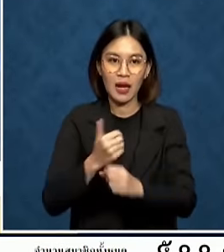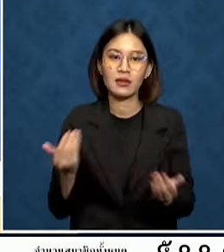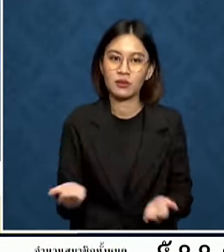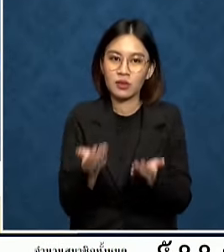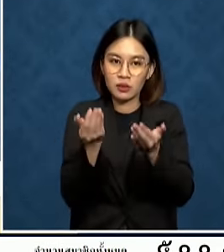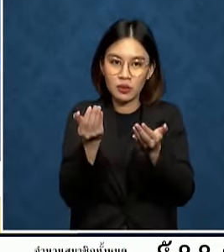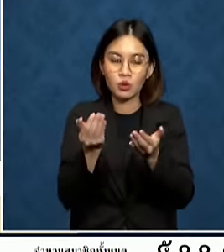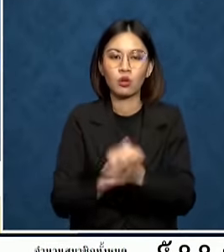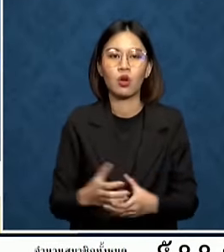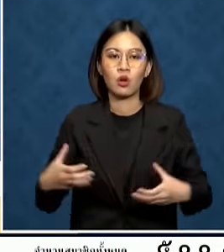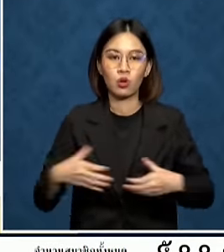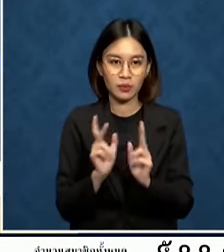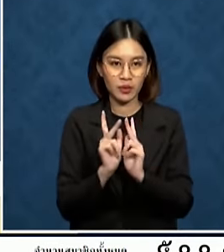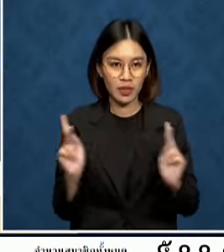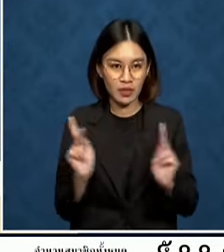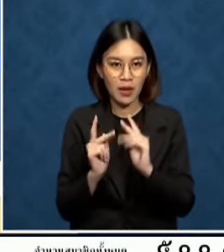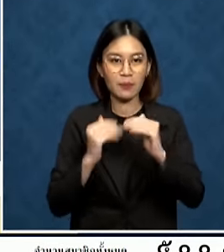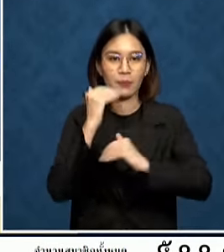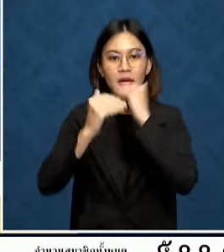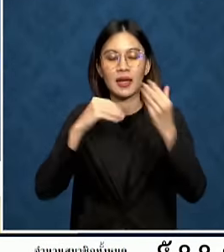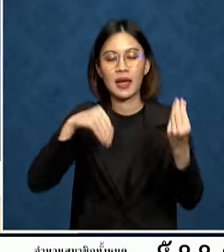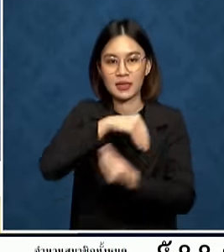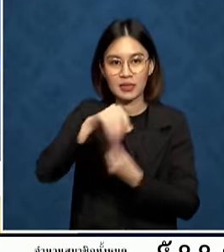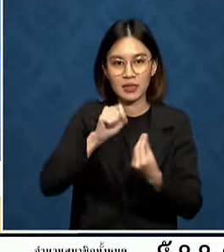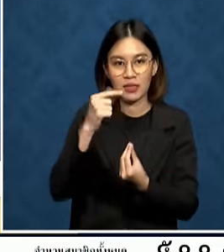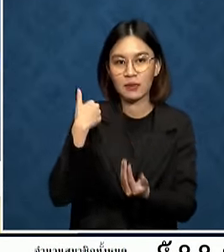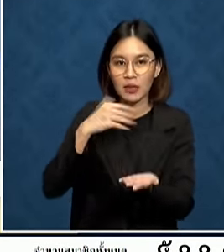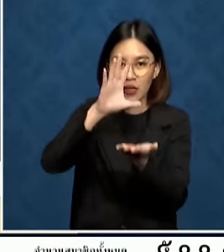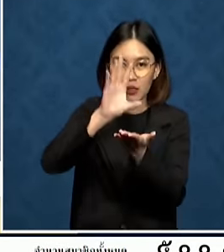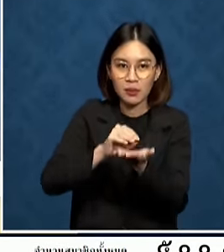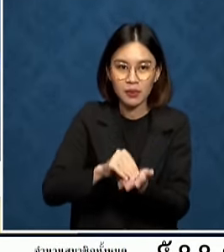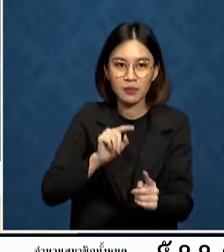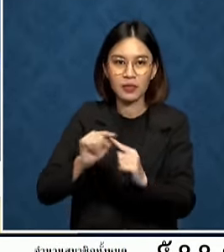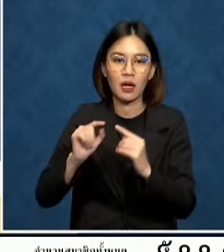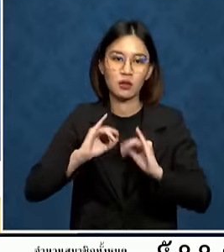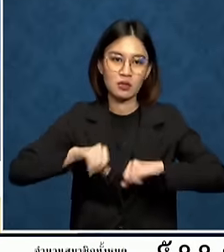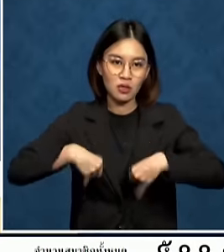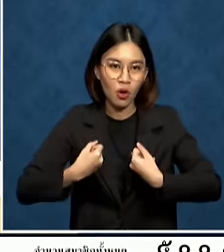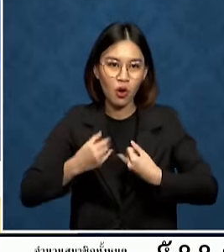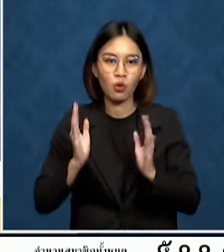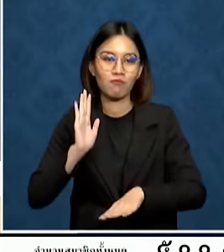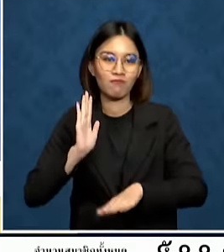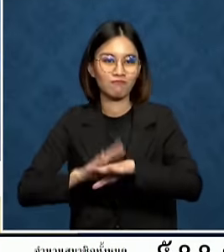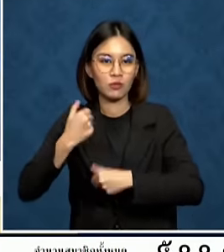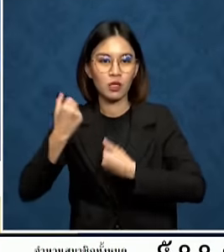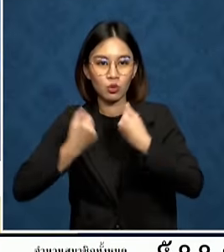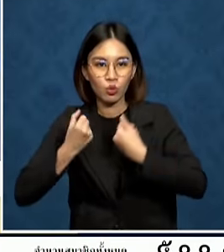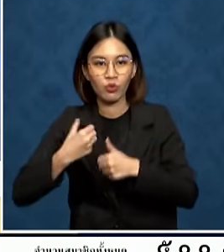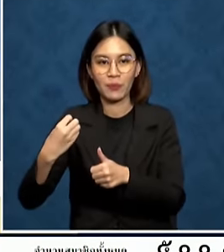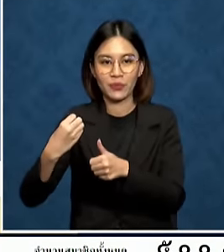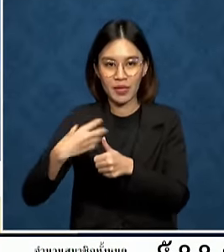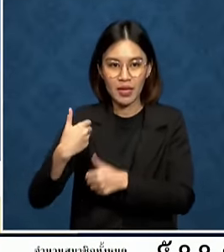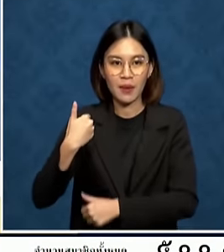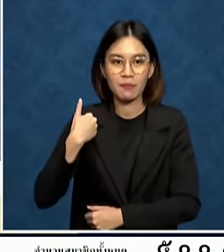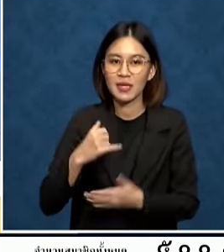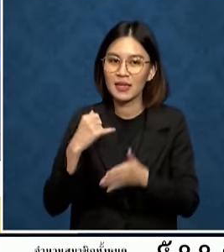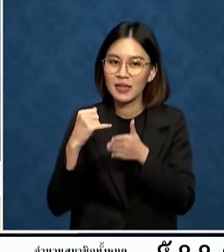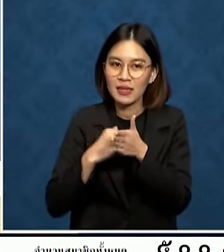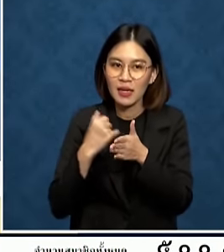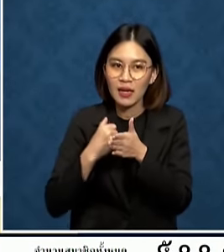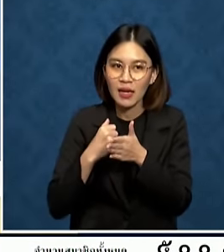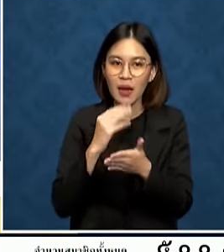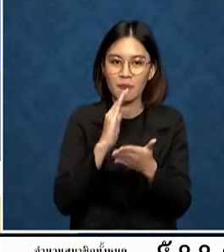ครับกรรมาธิการพัฒนาเศรษฐกิจรวบรวมสิ่งที่ผู้อการหรือผู้เชี่ยวชาญสกรรญานยนให้คำแนะนำมานะครับแบ่งง่ายๆ